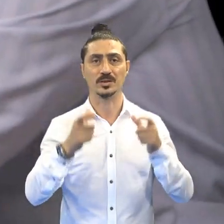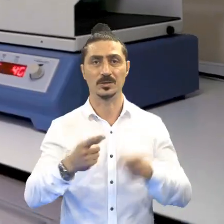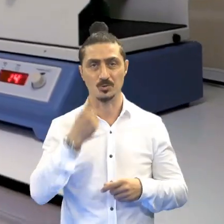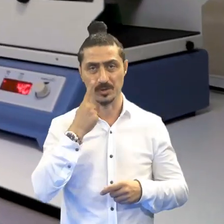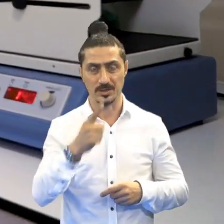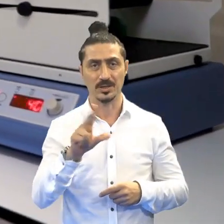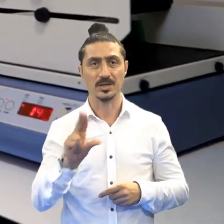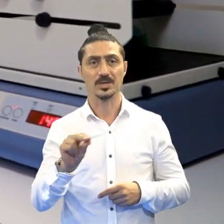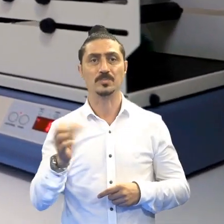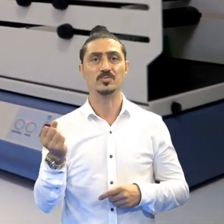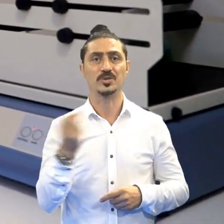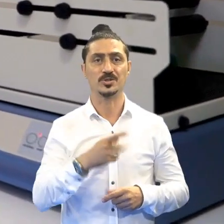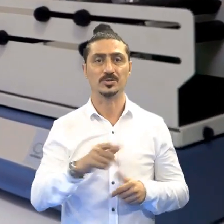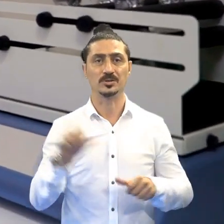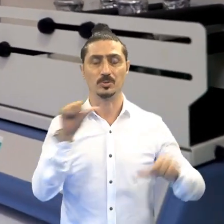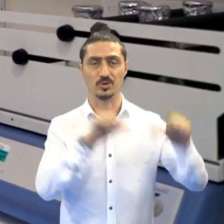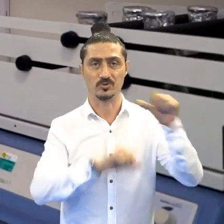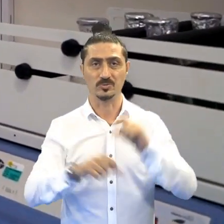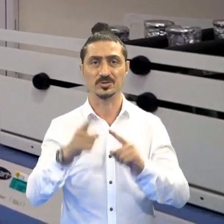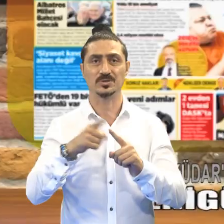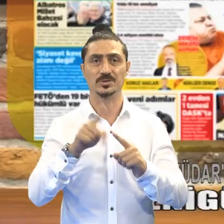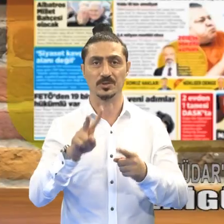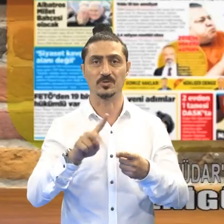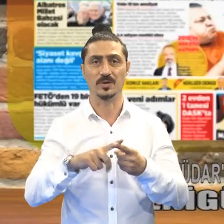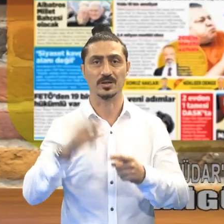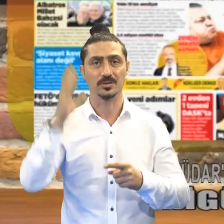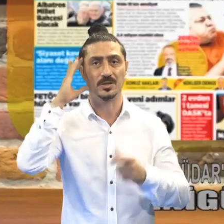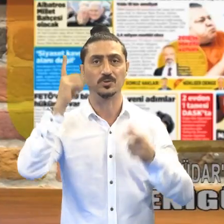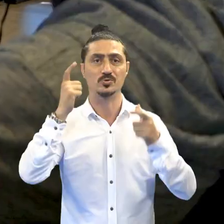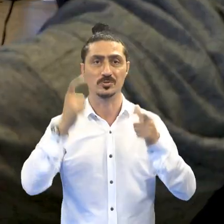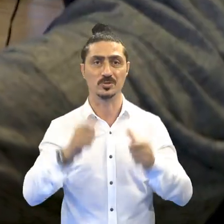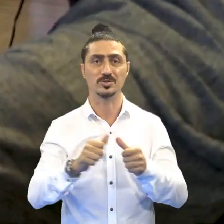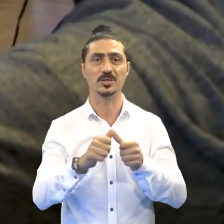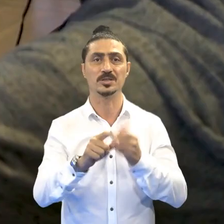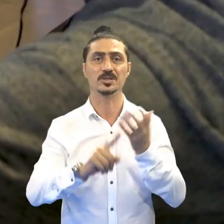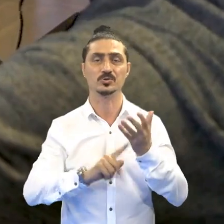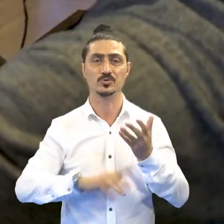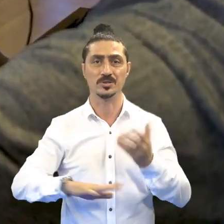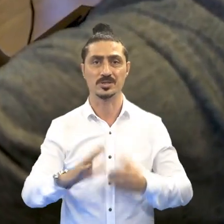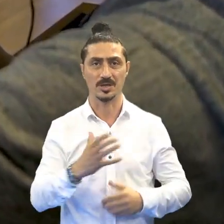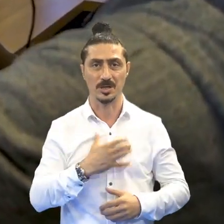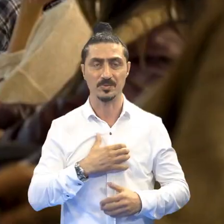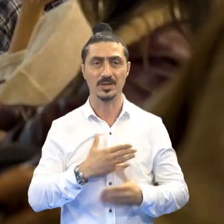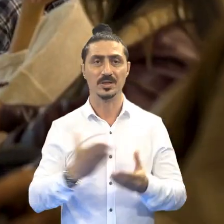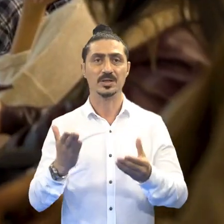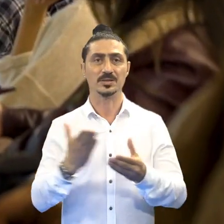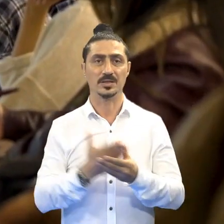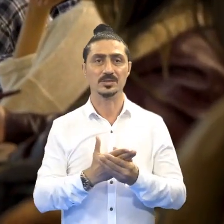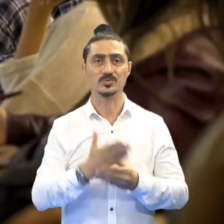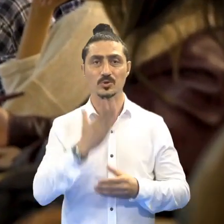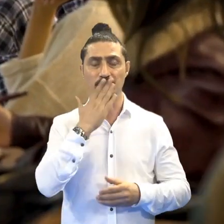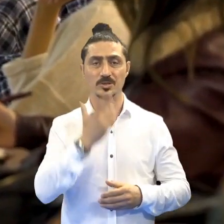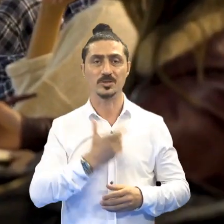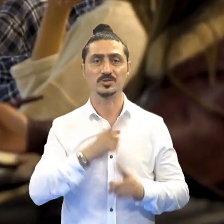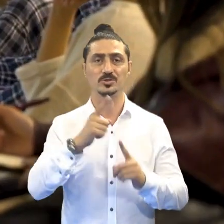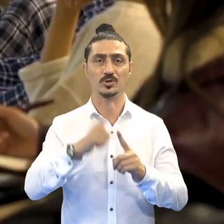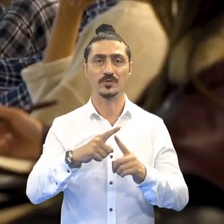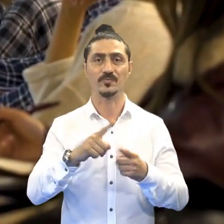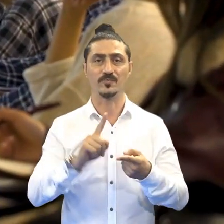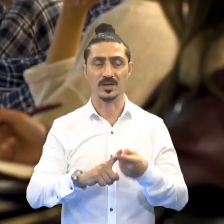farklı alana yönelik 70'i aşkın laboratuvarımız, TV ve radyo stüdyolarımız, ileri teknolojiye sahip